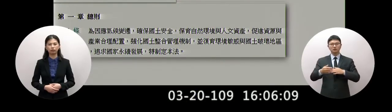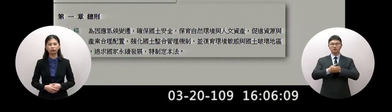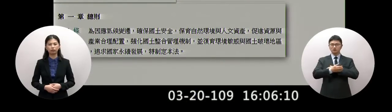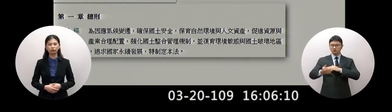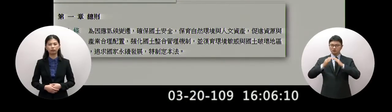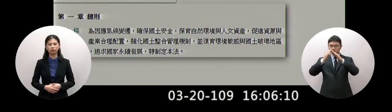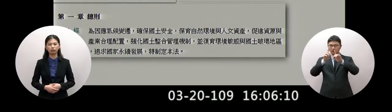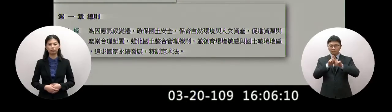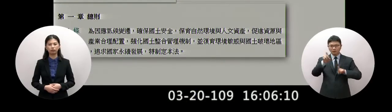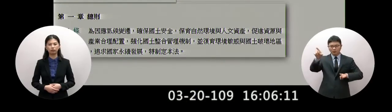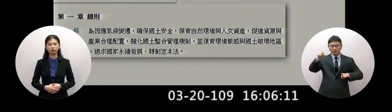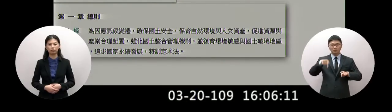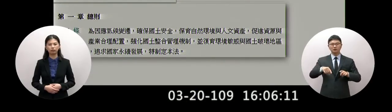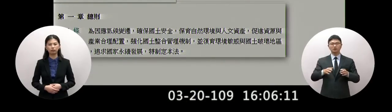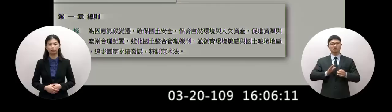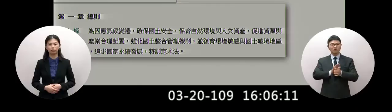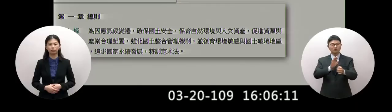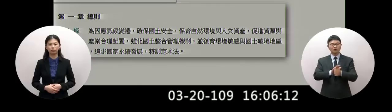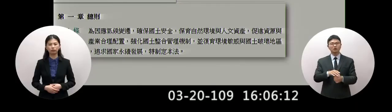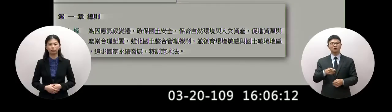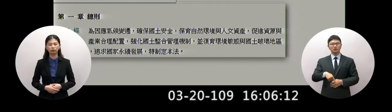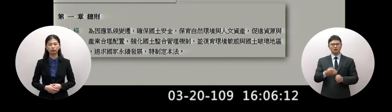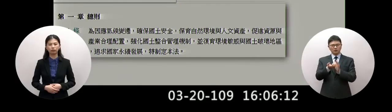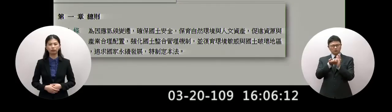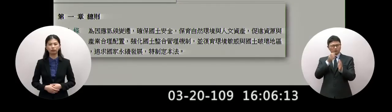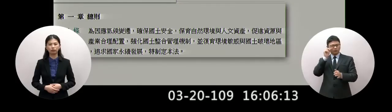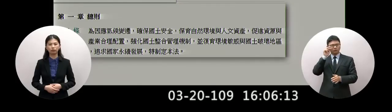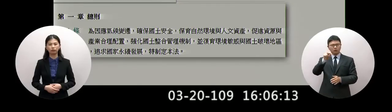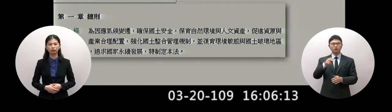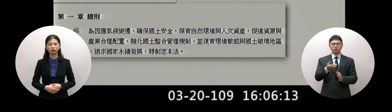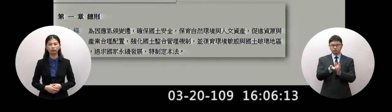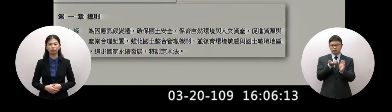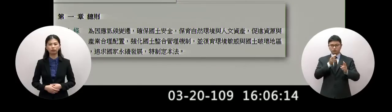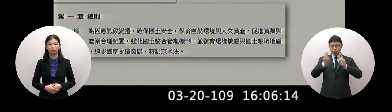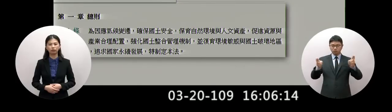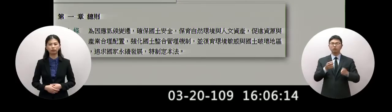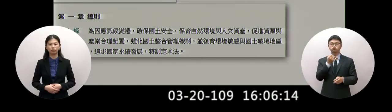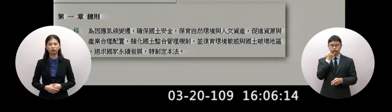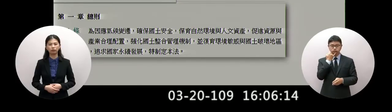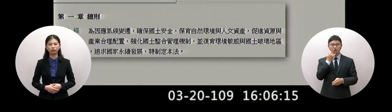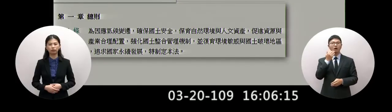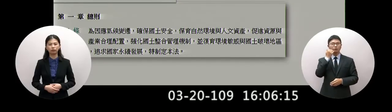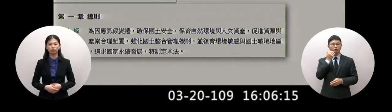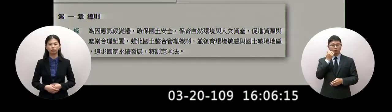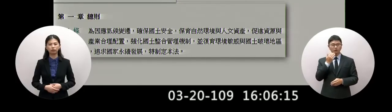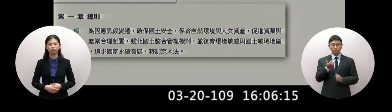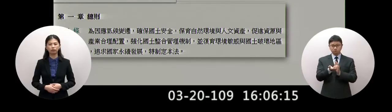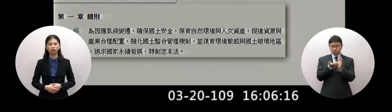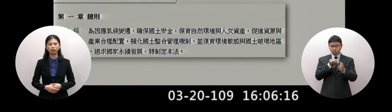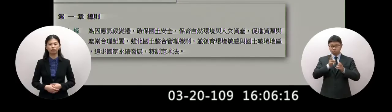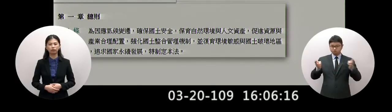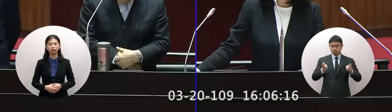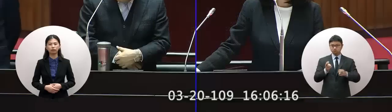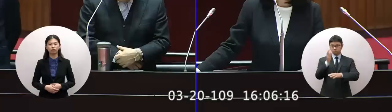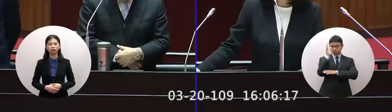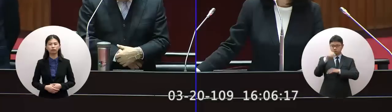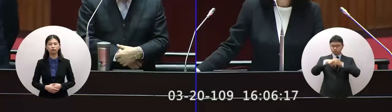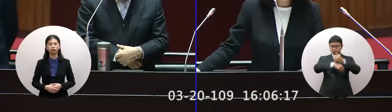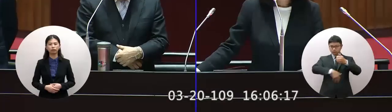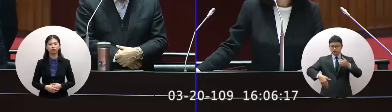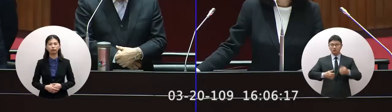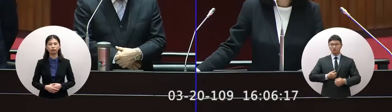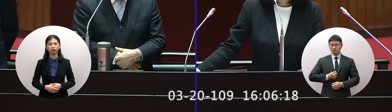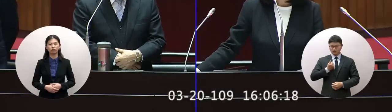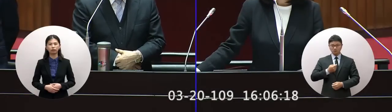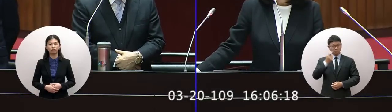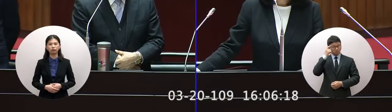展。院长，有远见才会超前部署，但是呢，会超前部署的执政团队是不是